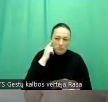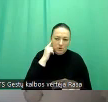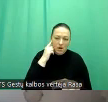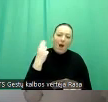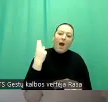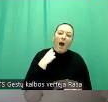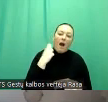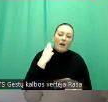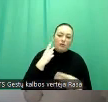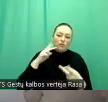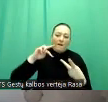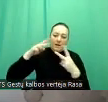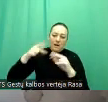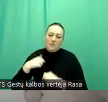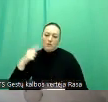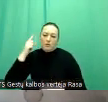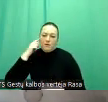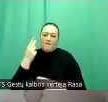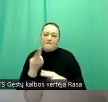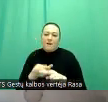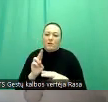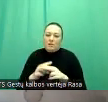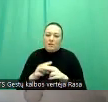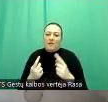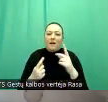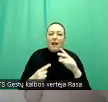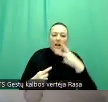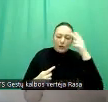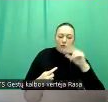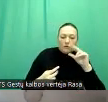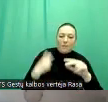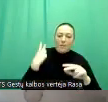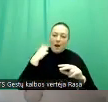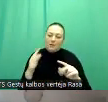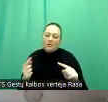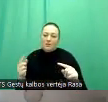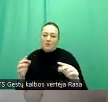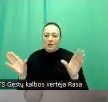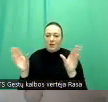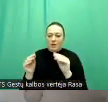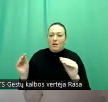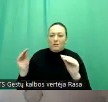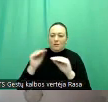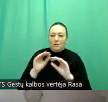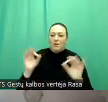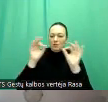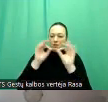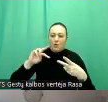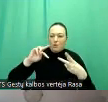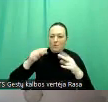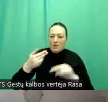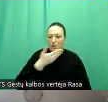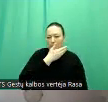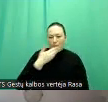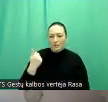anglišką tekstą, tai dėl to matyt viens ant kito užeina. Aš nieko nekeičiu.